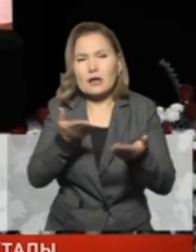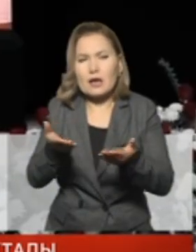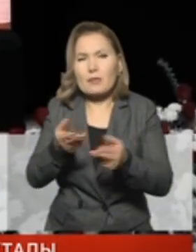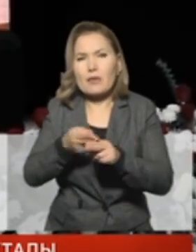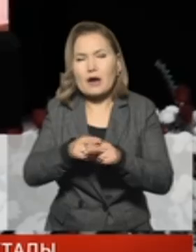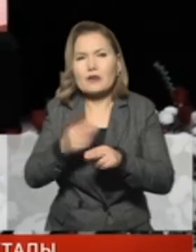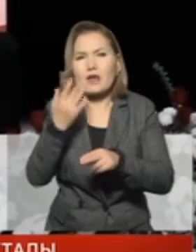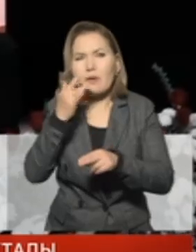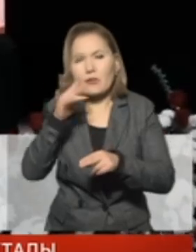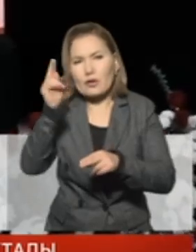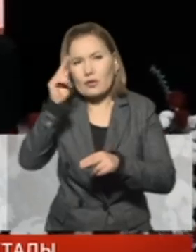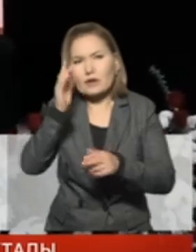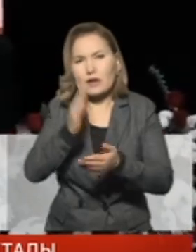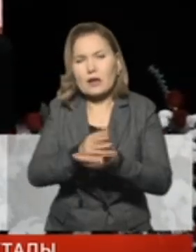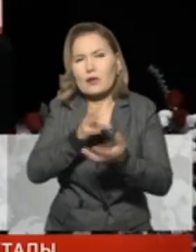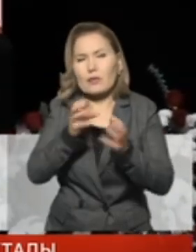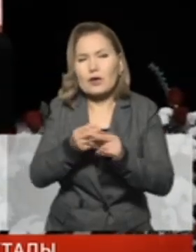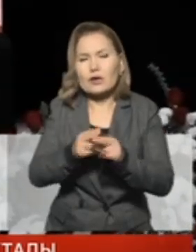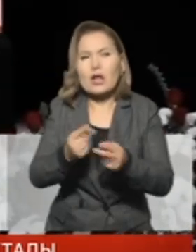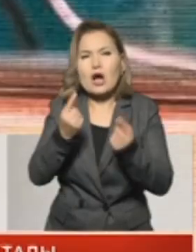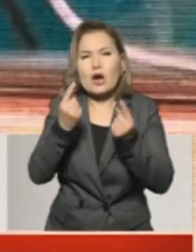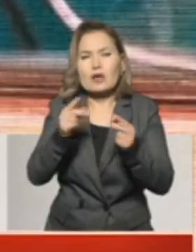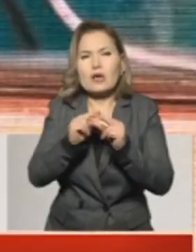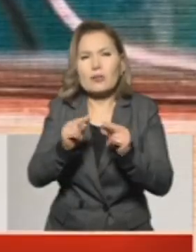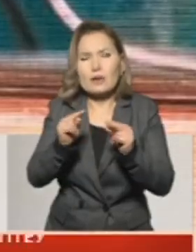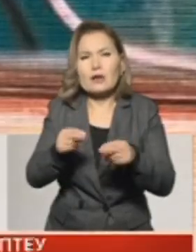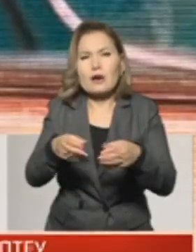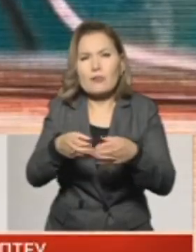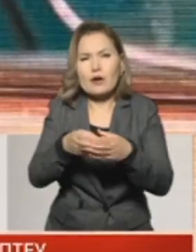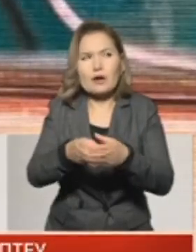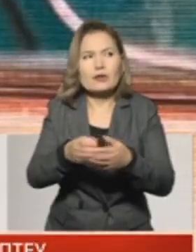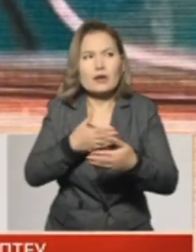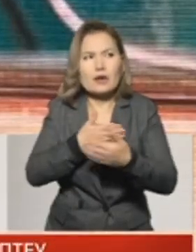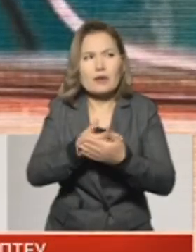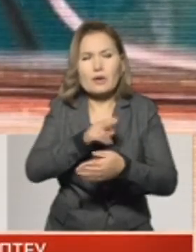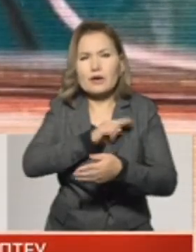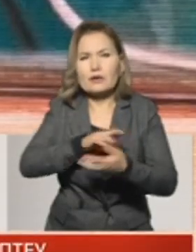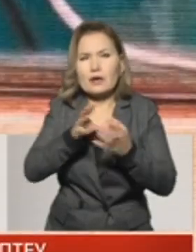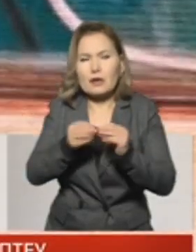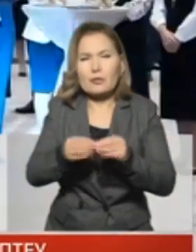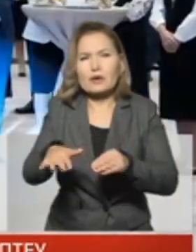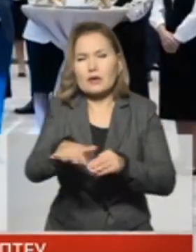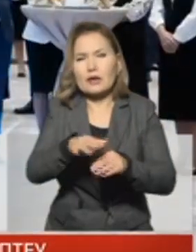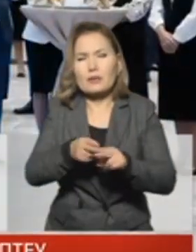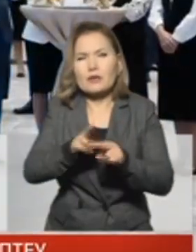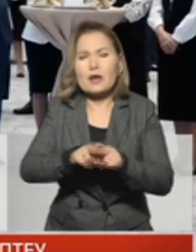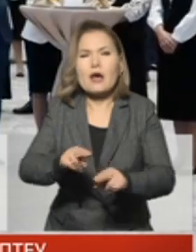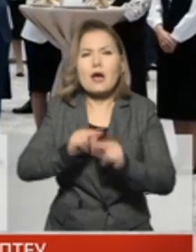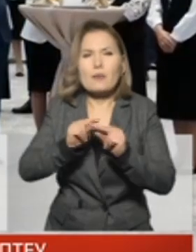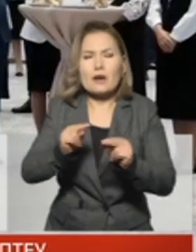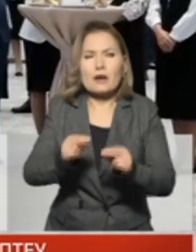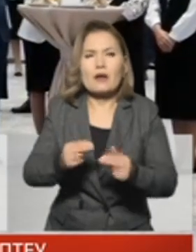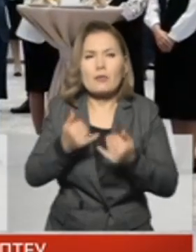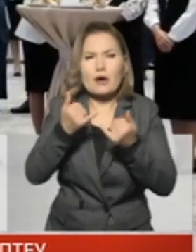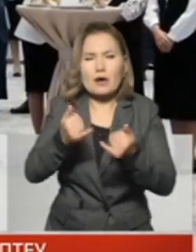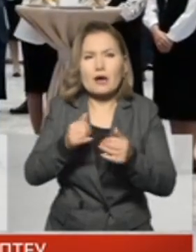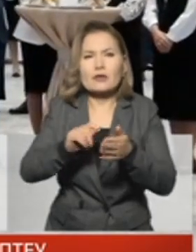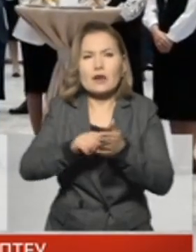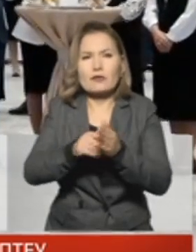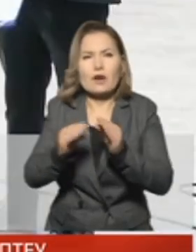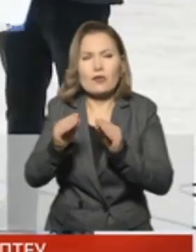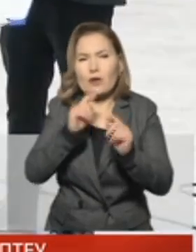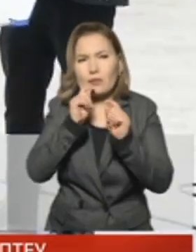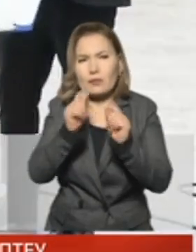қазір ақшыта білім алып жатыр. Ұлағатты ұстазының осынау жетістіктерін ескерген аймақ басшысы мерекеде оған автокөлік